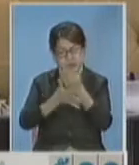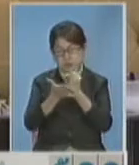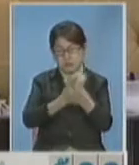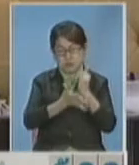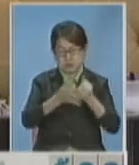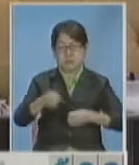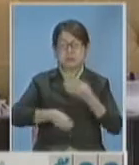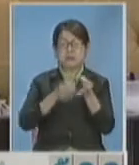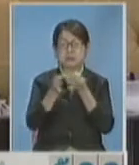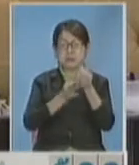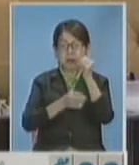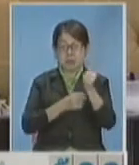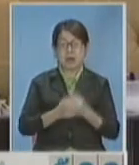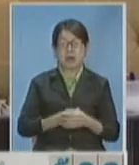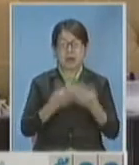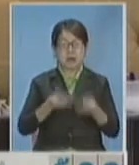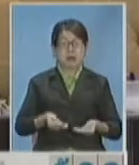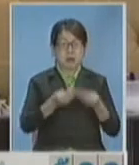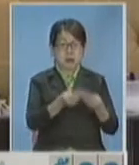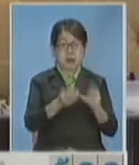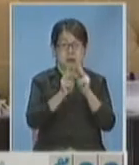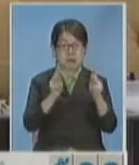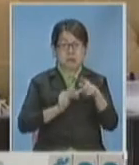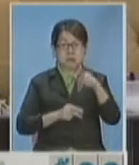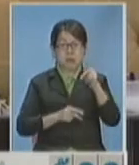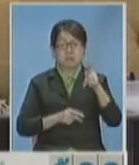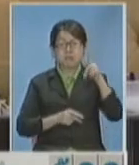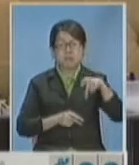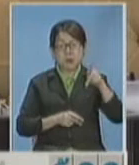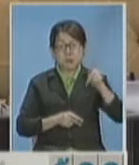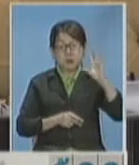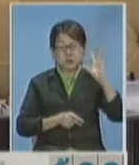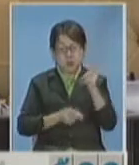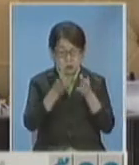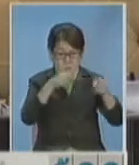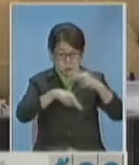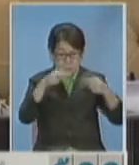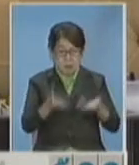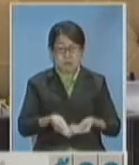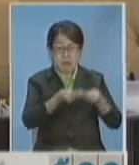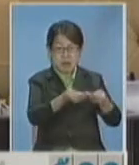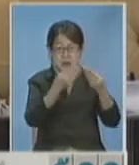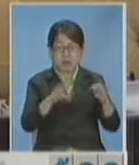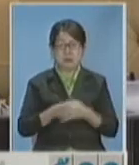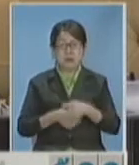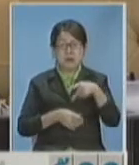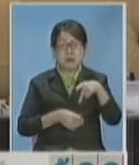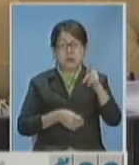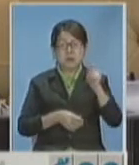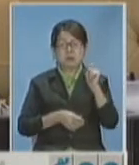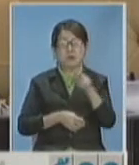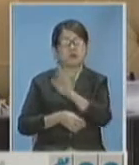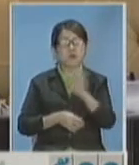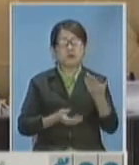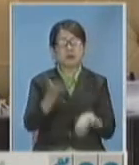ซึ่งเรื่องนี้ท่านก็ยื่นให้กรรมาธิการปปช.ตรวจสอบอยู่แล้วได้ยื่นให้ปปช.อะไรของปปท.ของท่าน